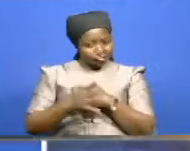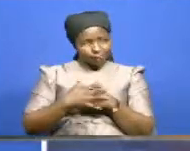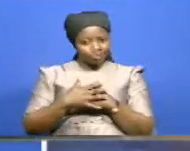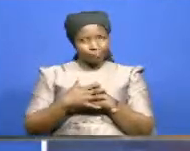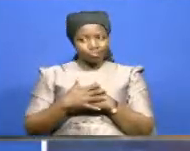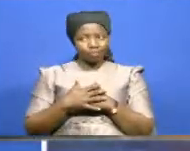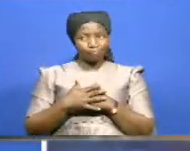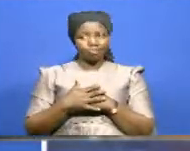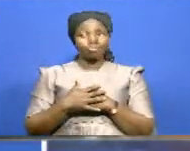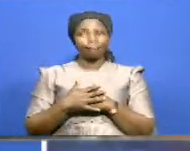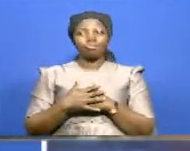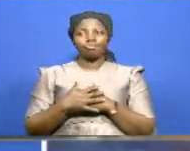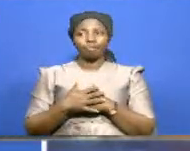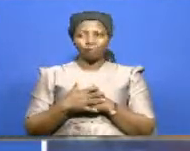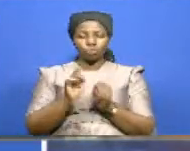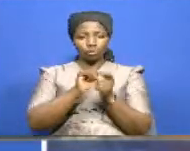polishing.